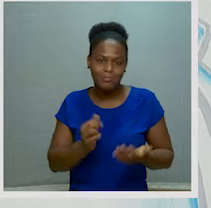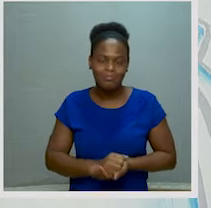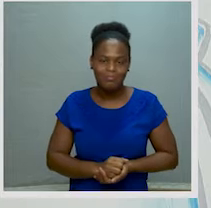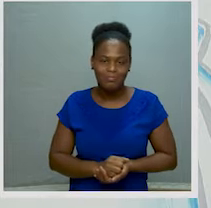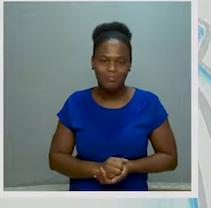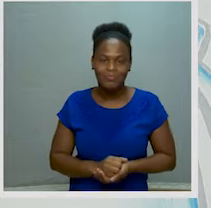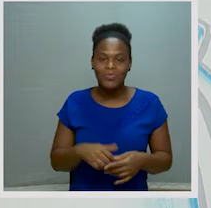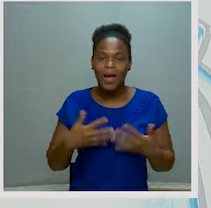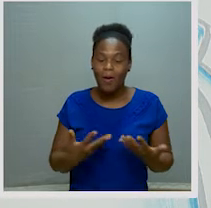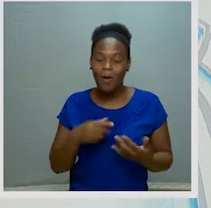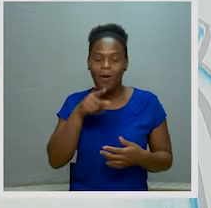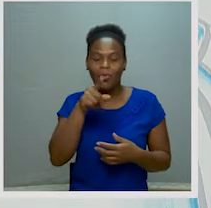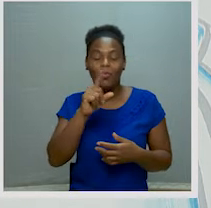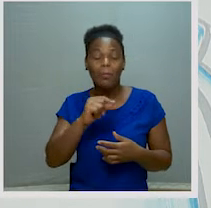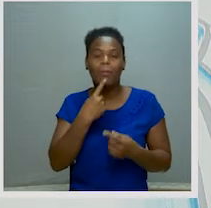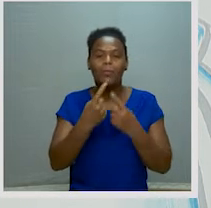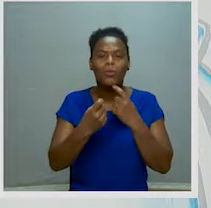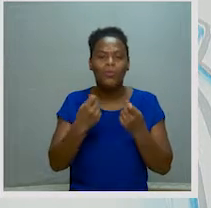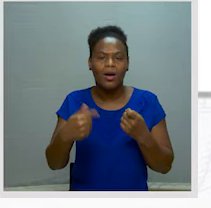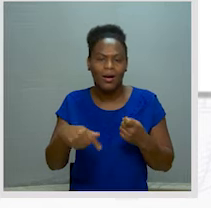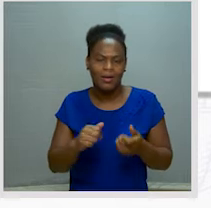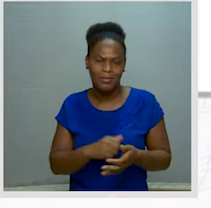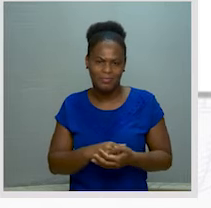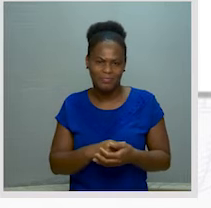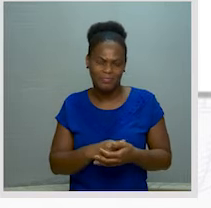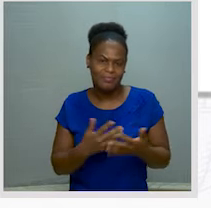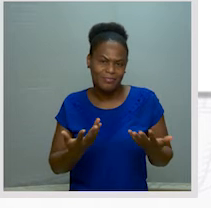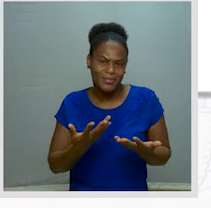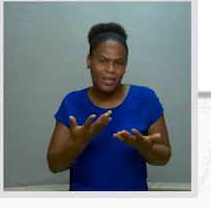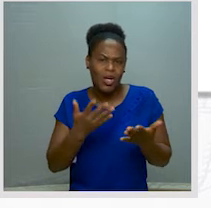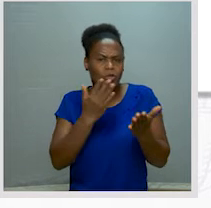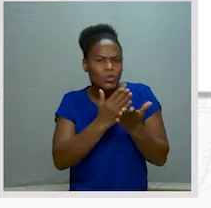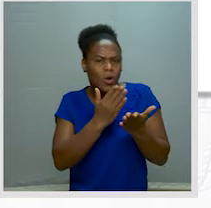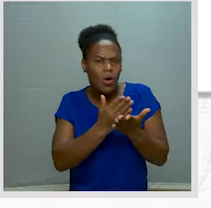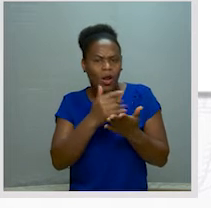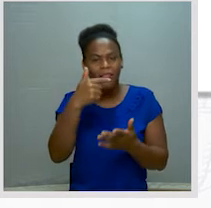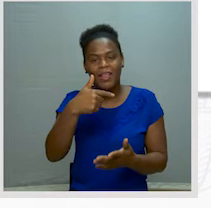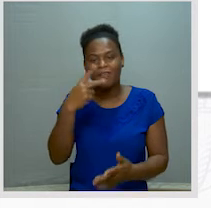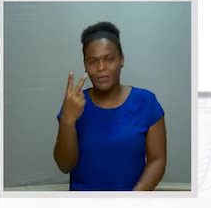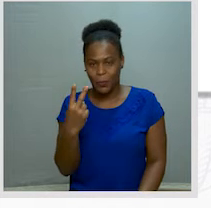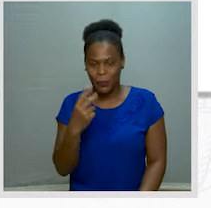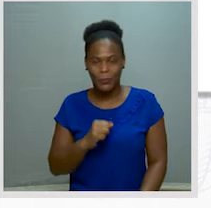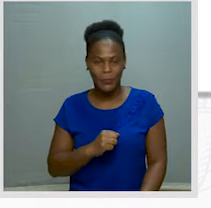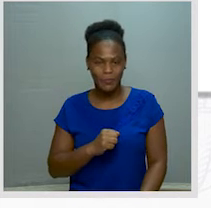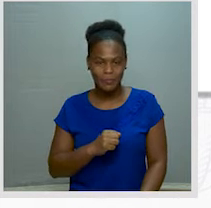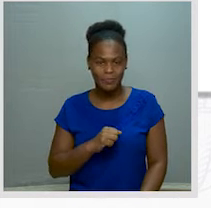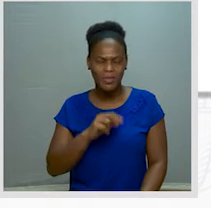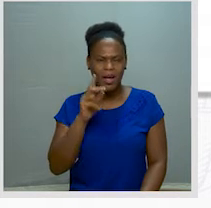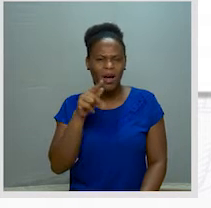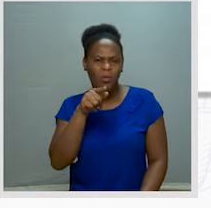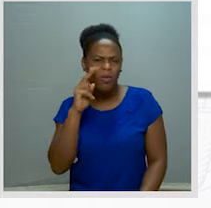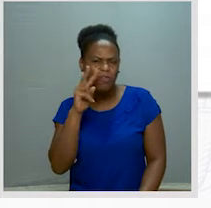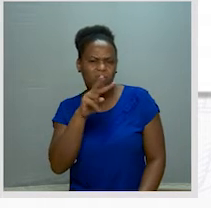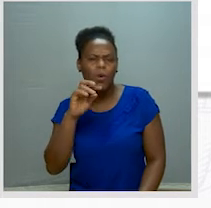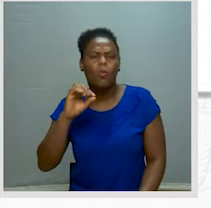C'est bon. Maintenant, vous avez une petite question. L'école à la télévision. Vous voyez c'est